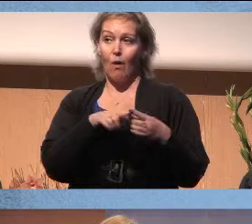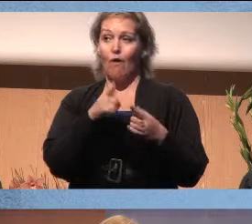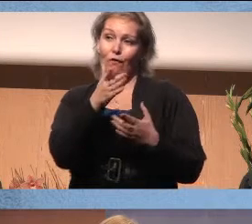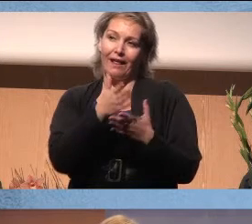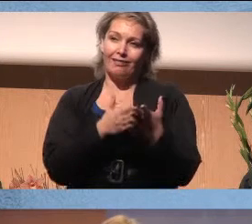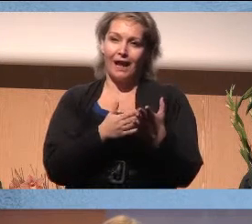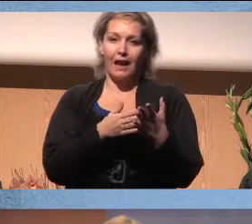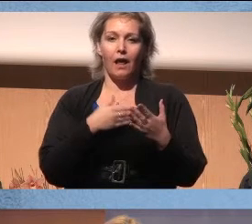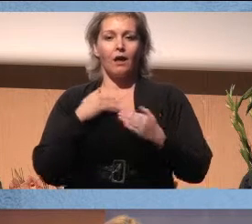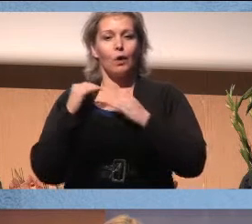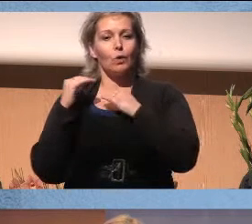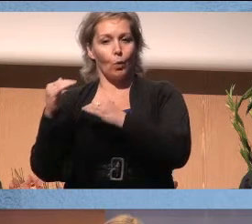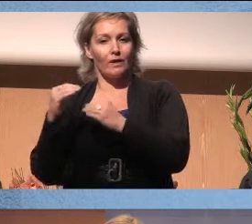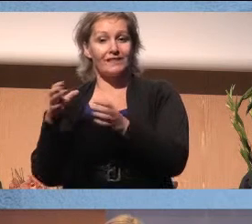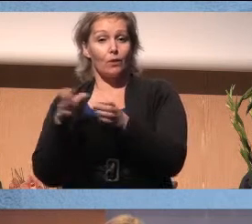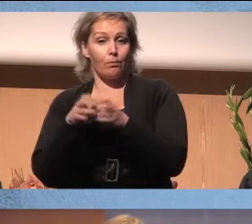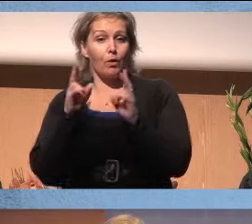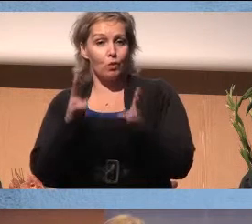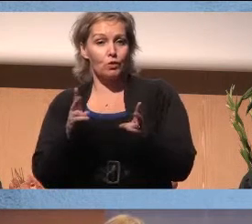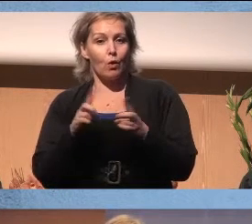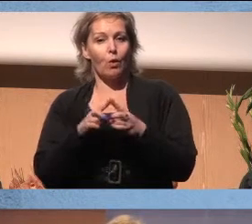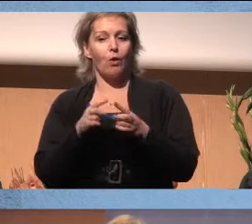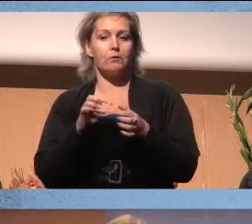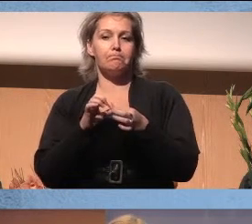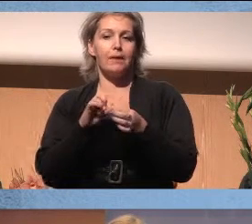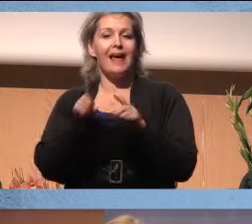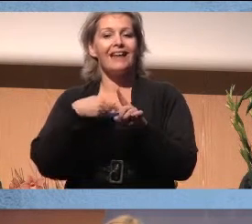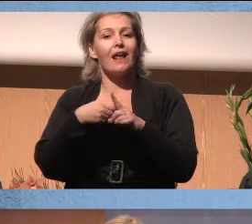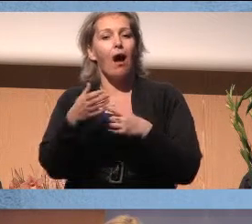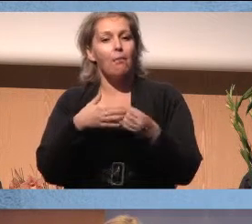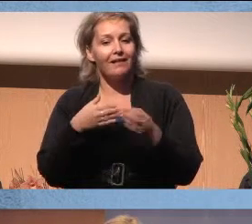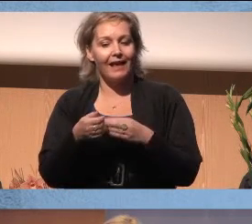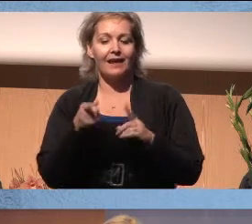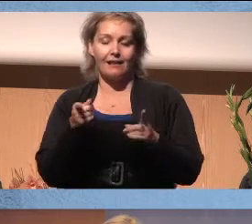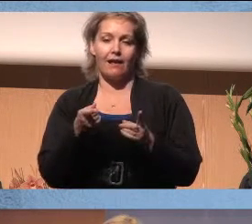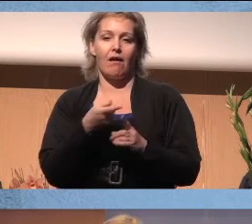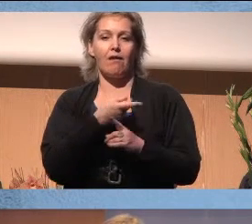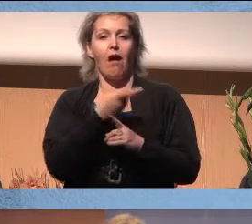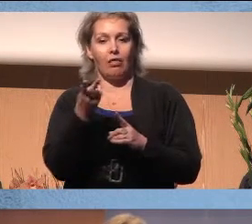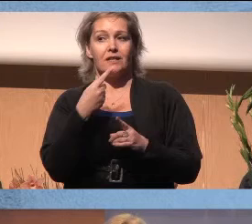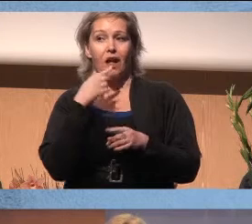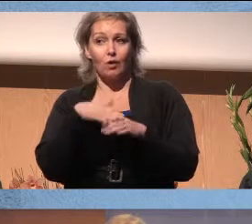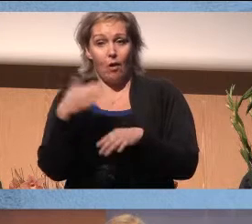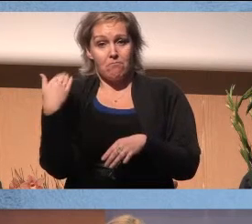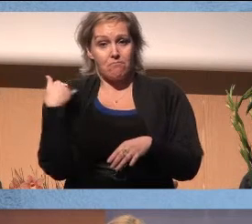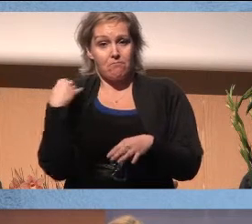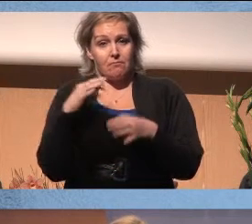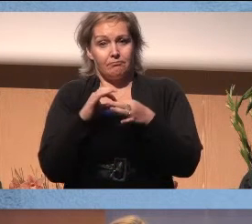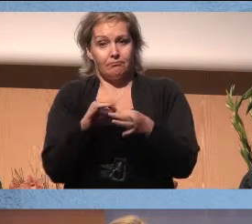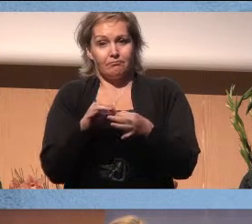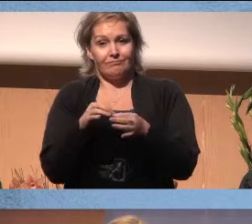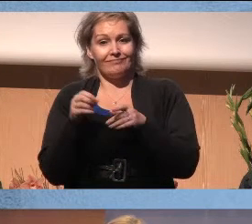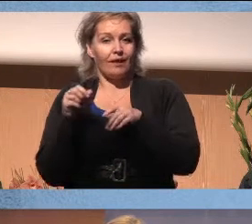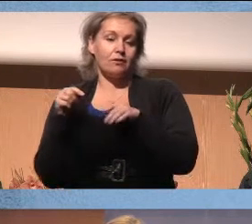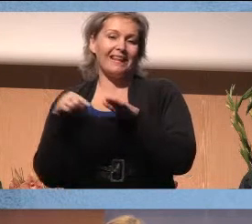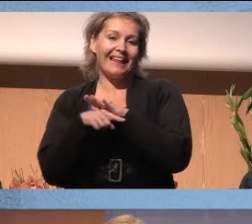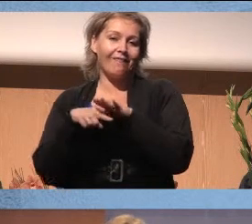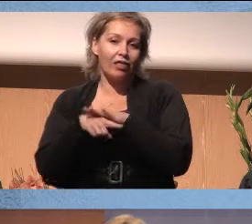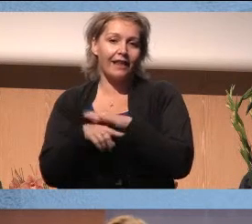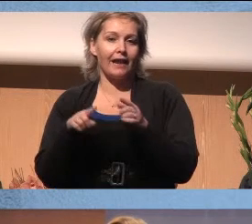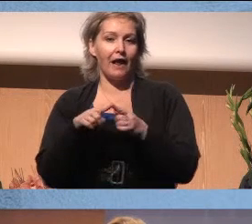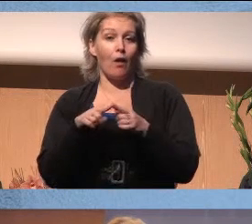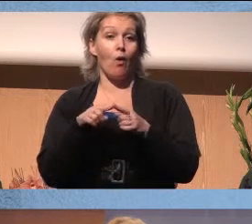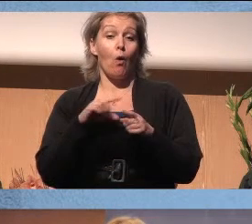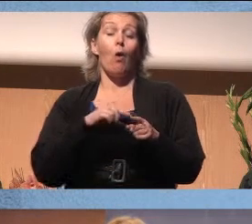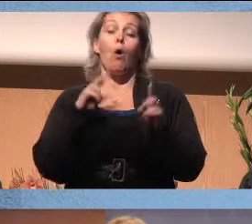del kronikergrupper, når det gjelder rehabilitering, det har også andre vært inne på, når det gjelder innvandrere, og